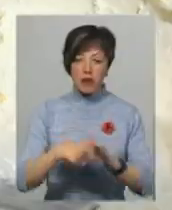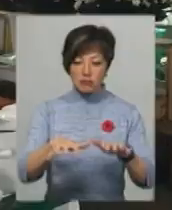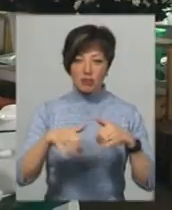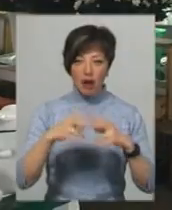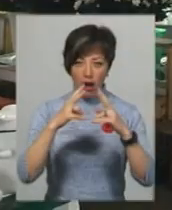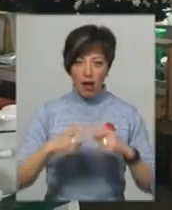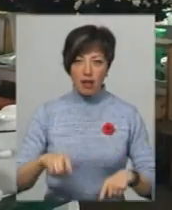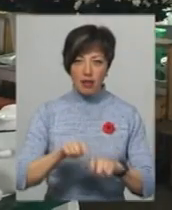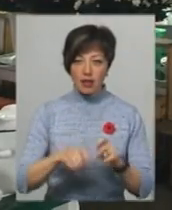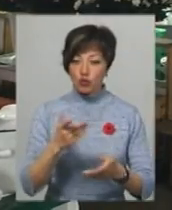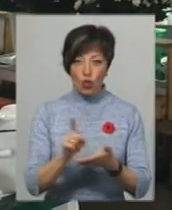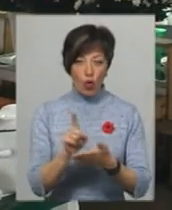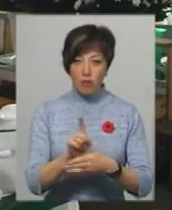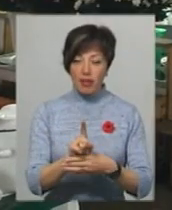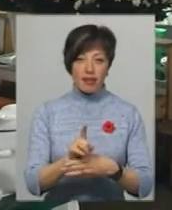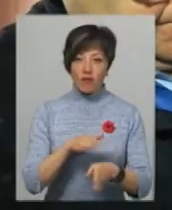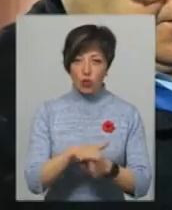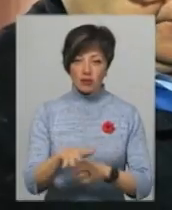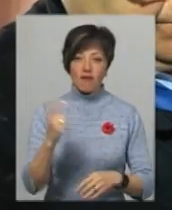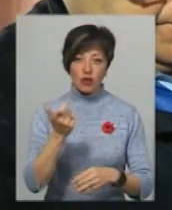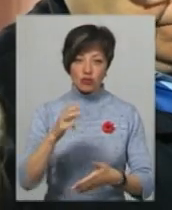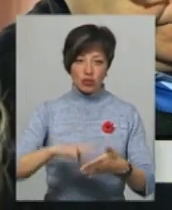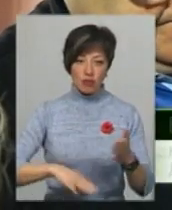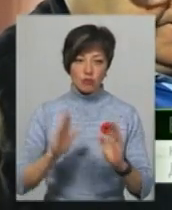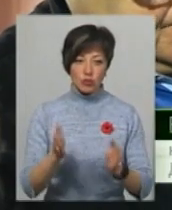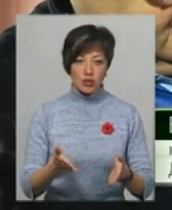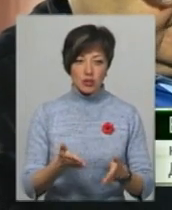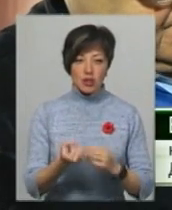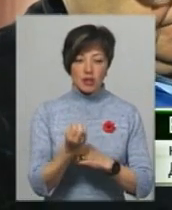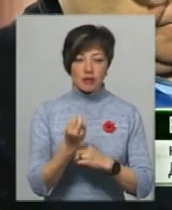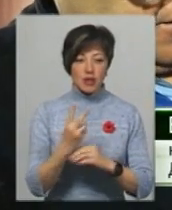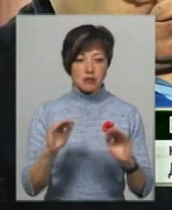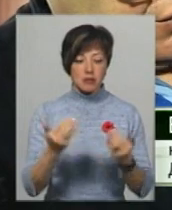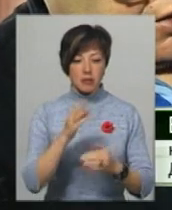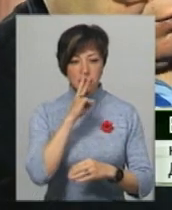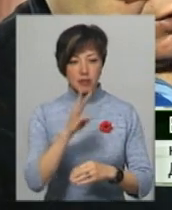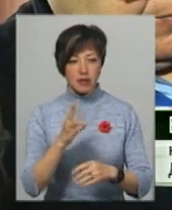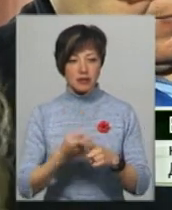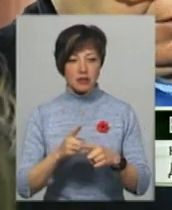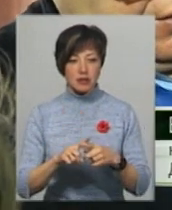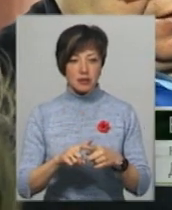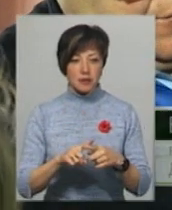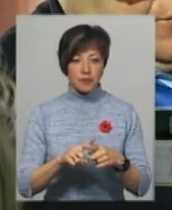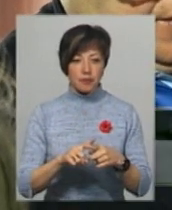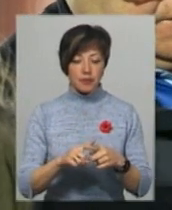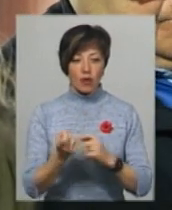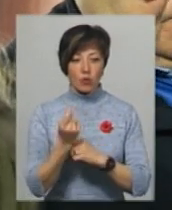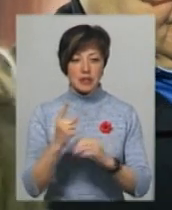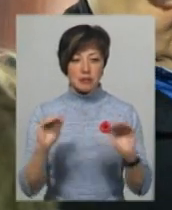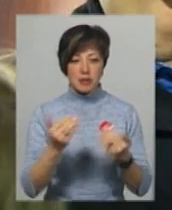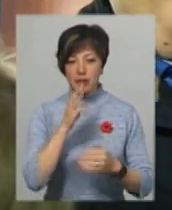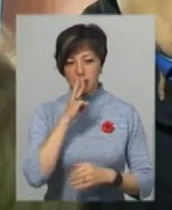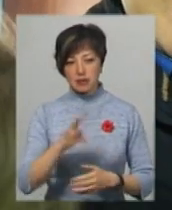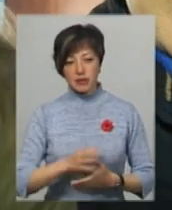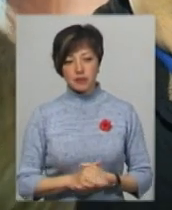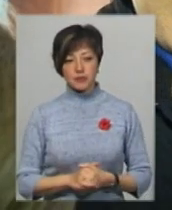Коли ж ці норми не виконуються, власника штрафують. Штраф на юридичних осіб – 12 мінімальних заробітних плат, на фізичних осіб – 11 мінімальних заробітних